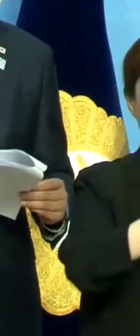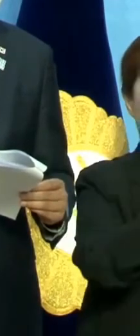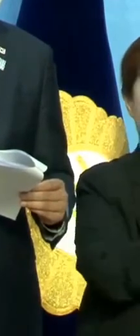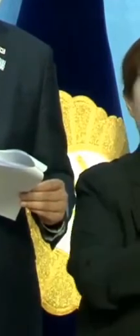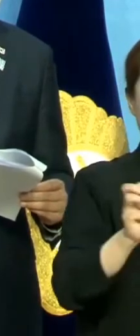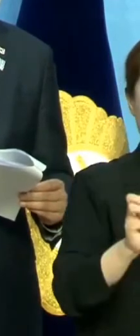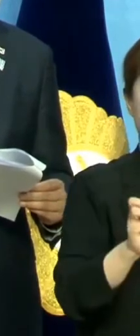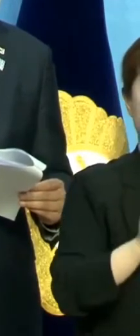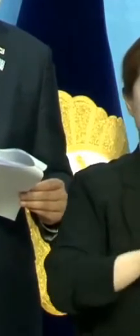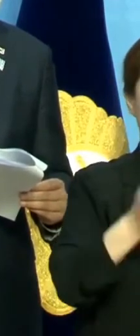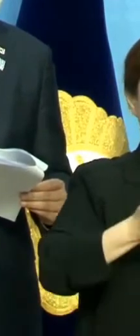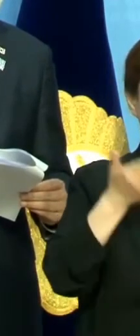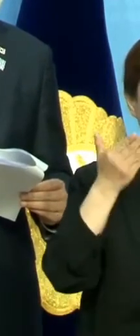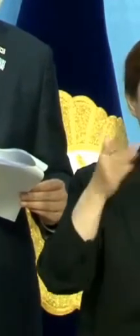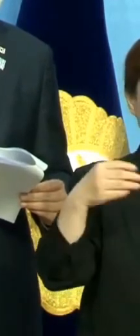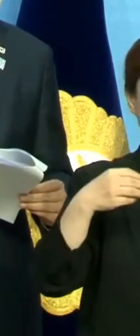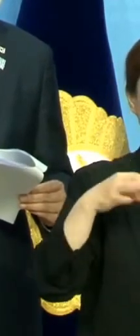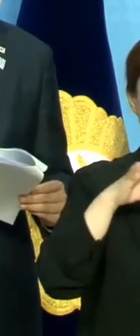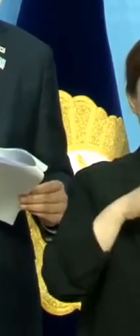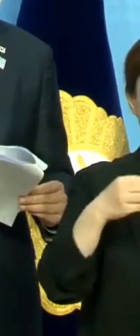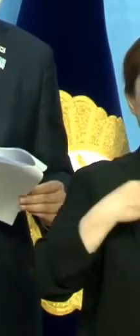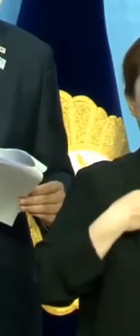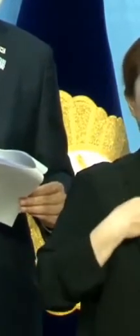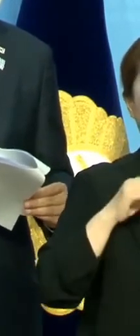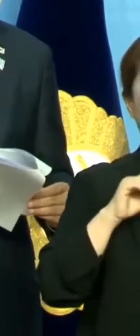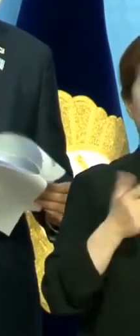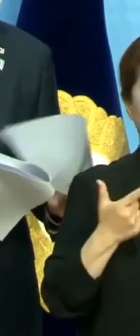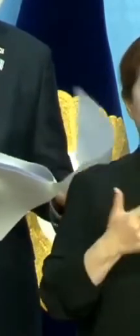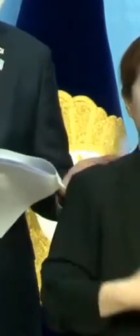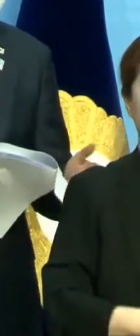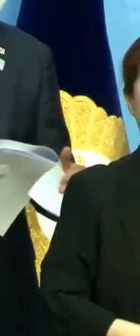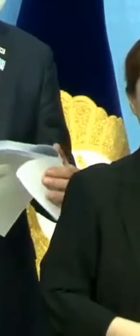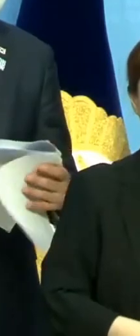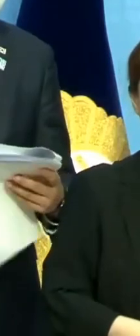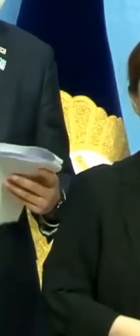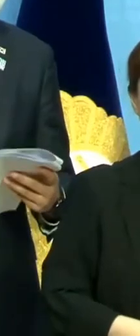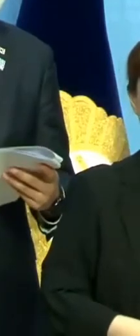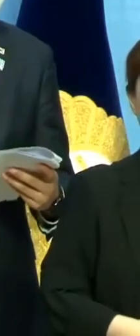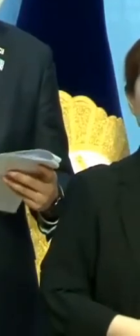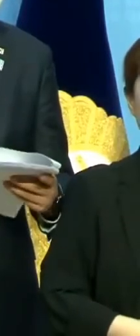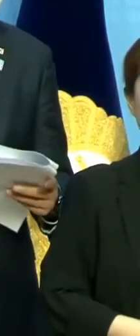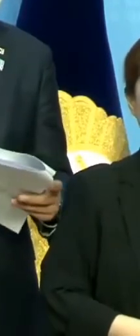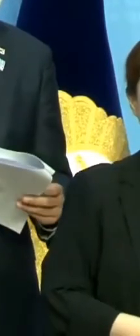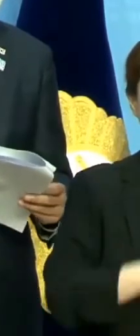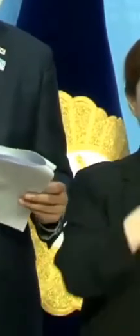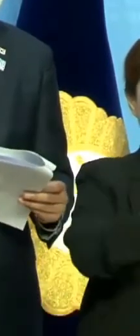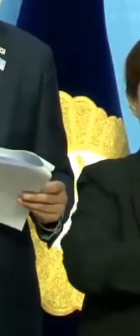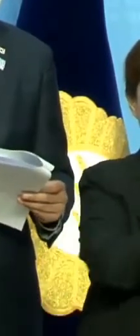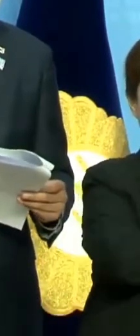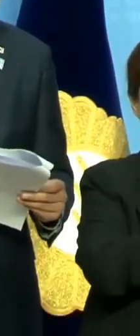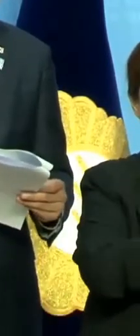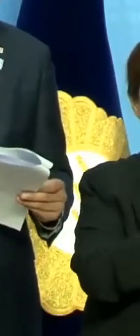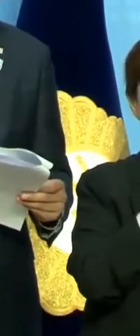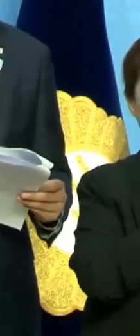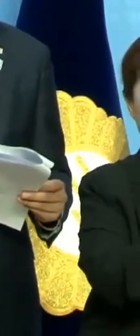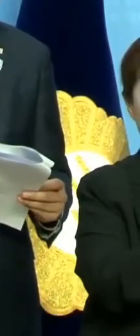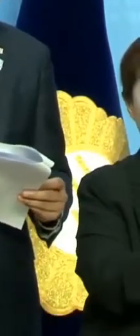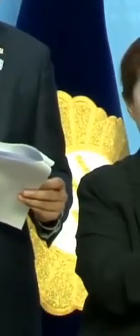이상 현대건설 소속 선수가 아닙니다. 즉 자유계약 선수 신분이